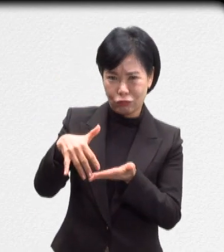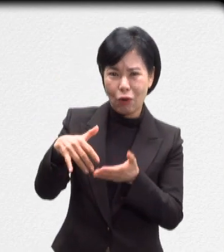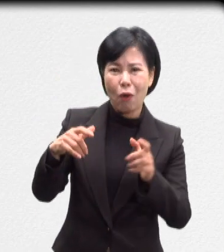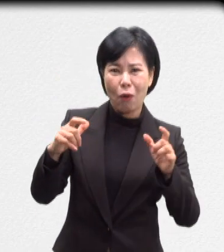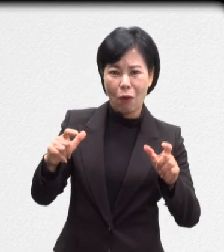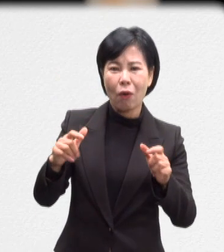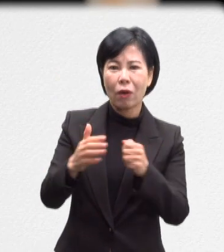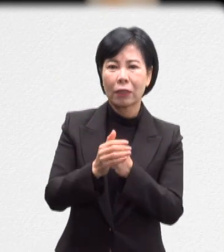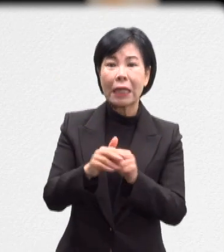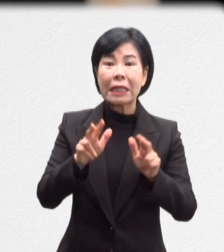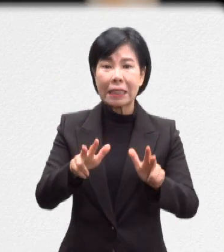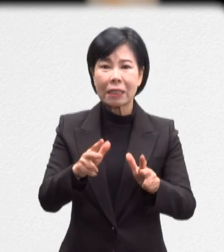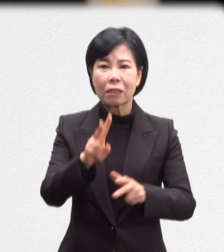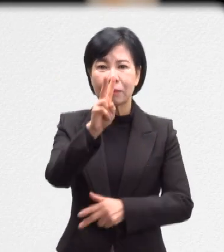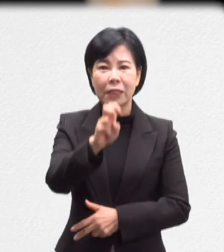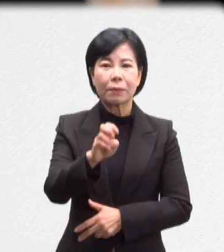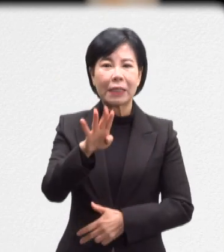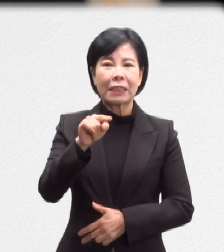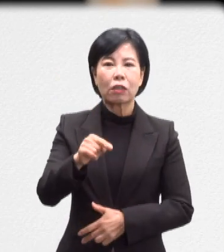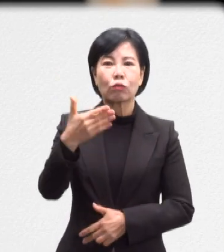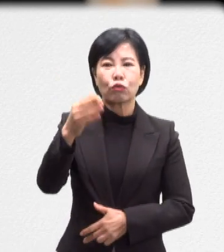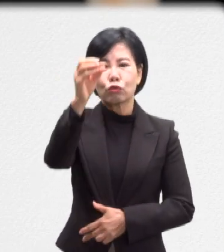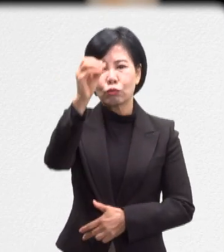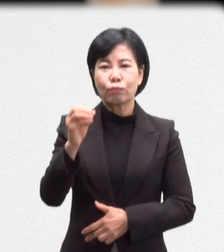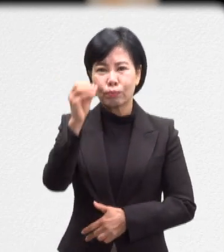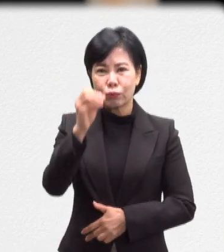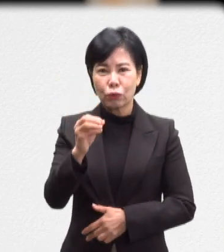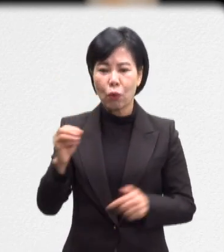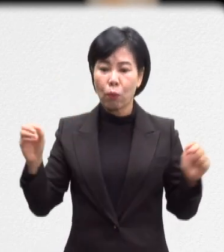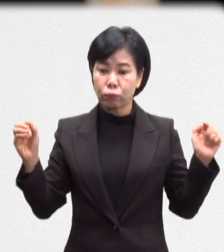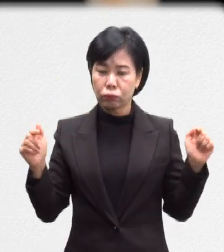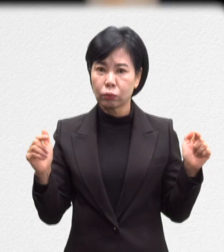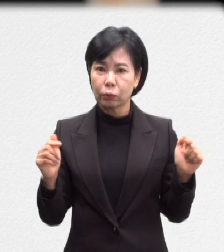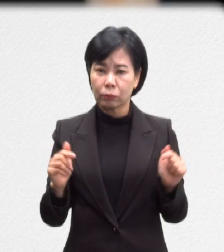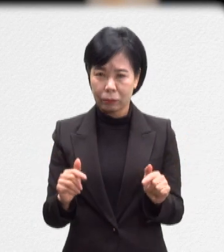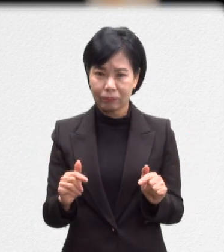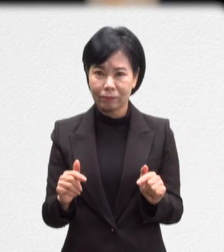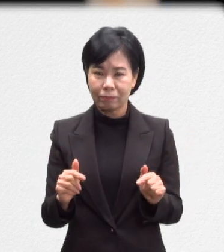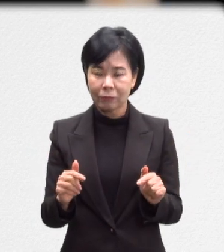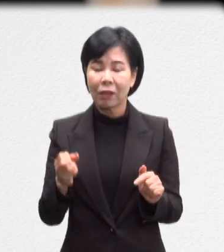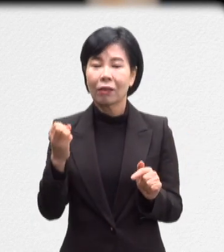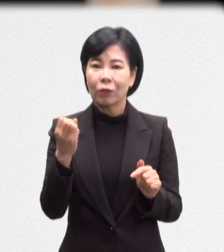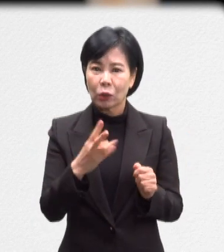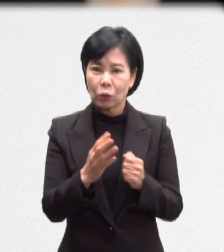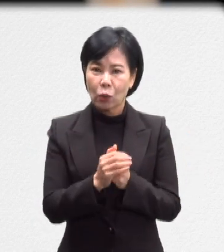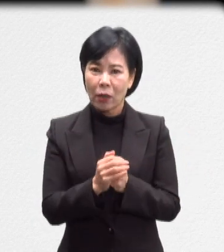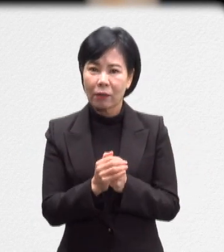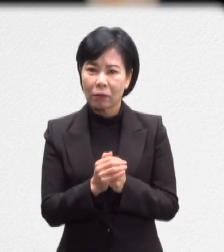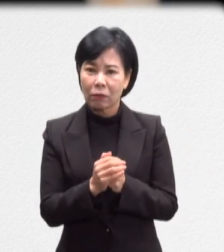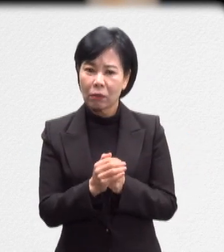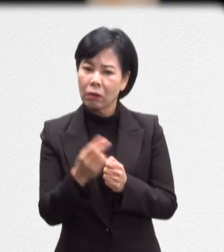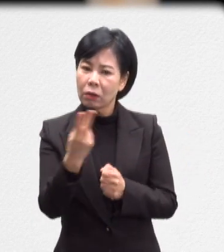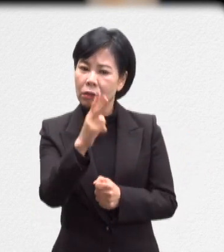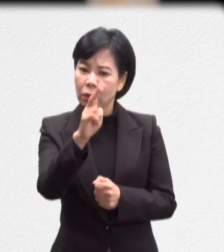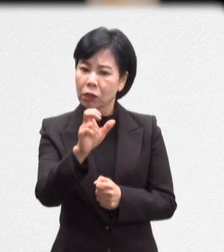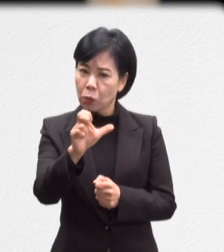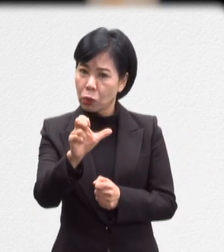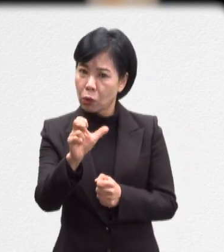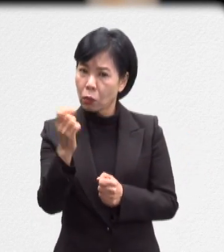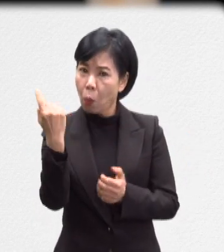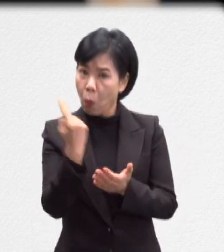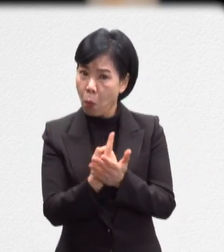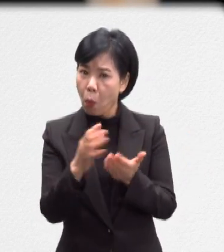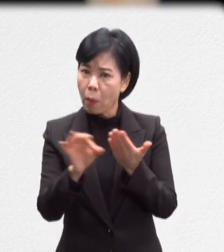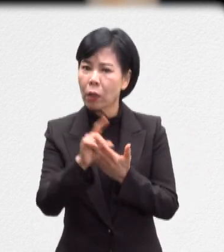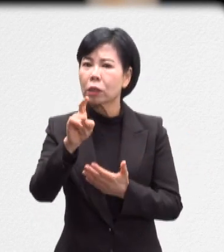지금 21년도 현재 24.9% 지금 청년 인구가 점차적으로 줄어드는 추세이고 그리고 이게 2025년이 되면 한